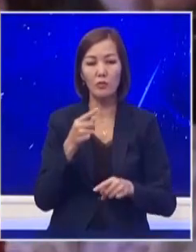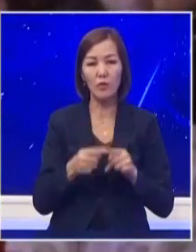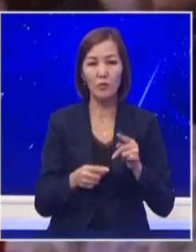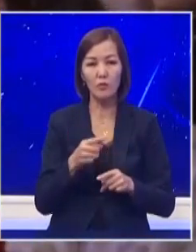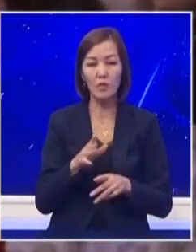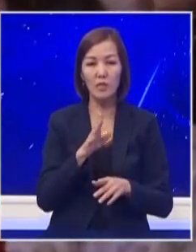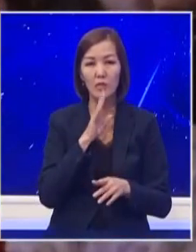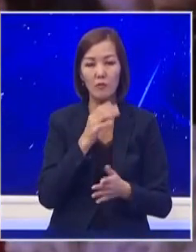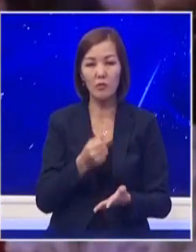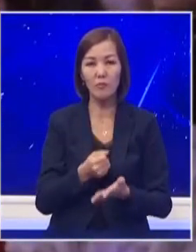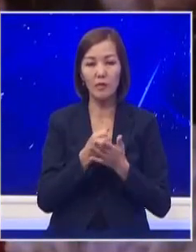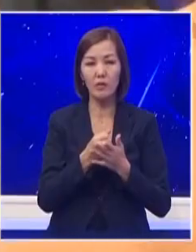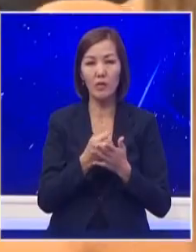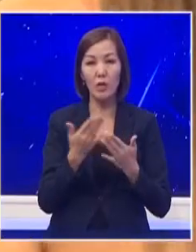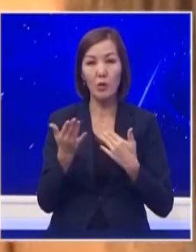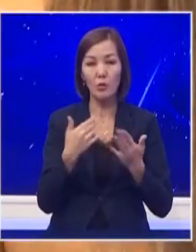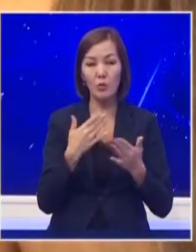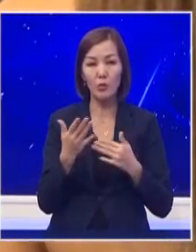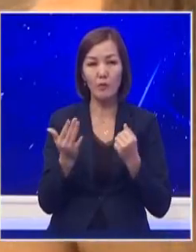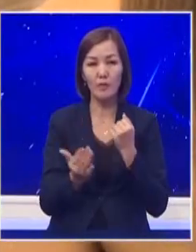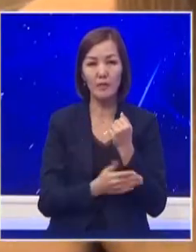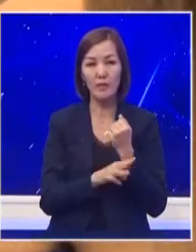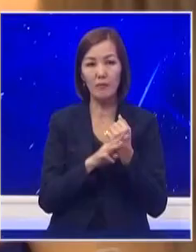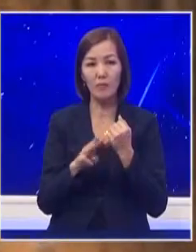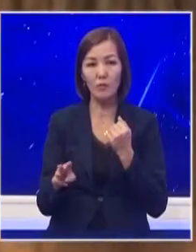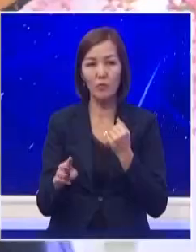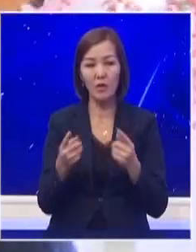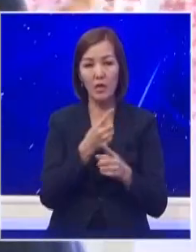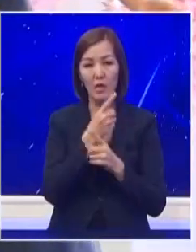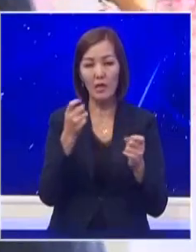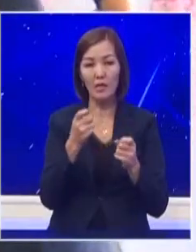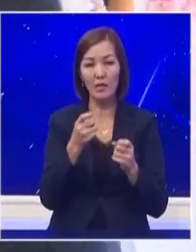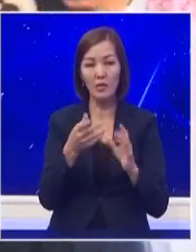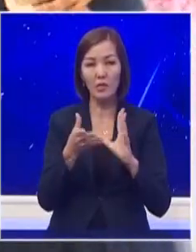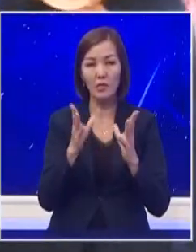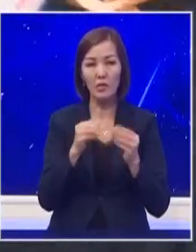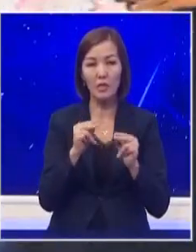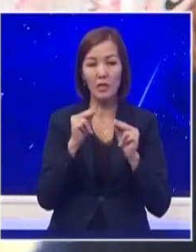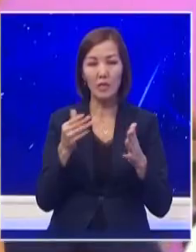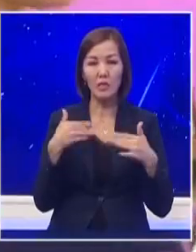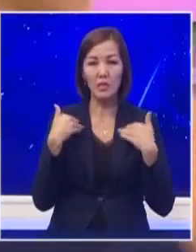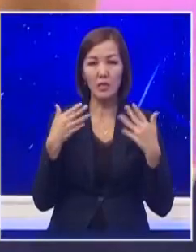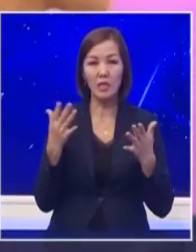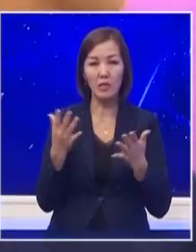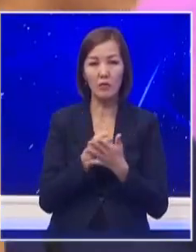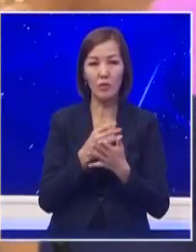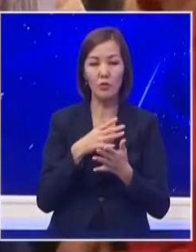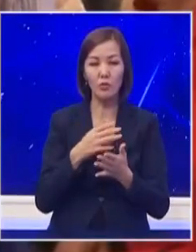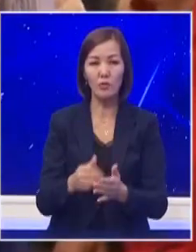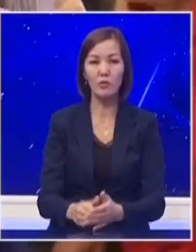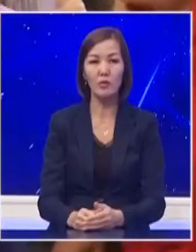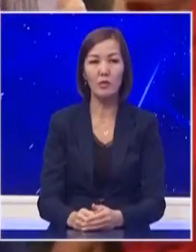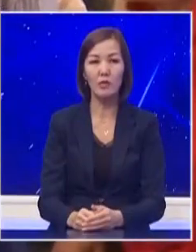девушки поддерживали друг друга и в последние минуты перед оглашением результатов искренне желали друг другу удачи